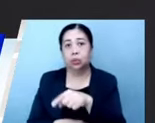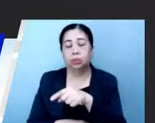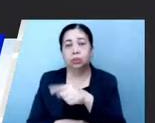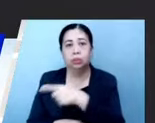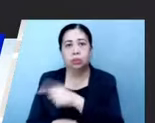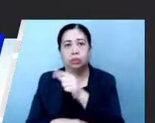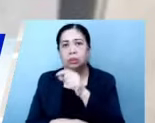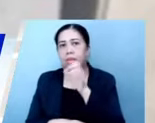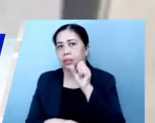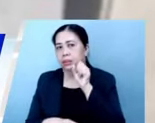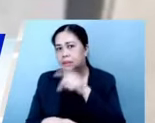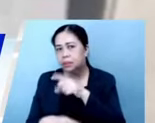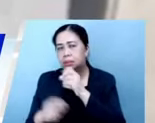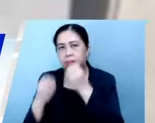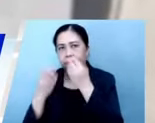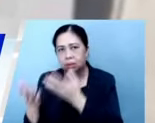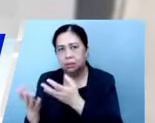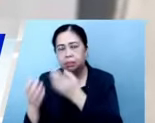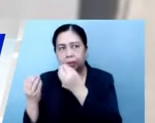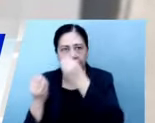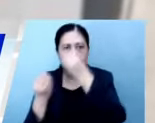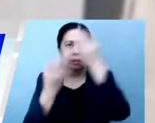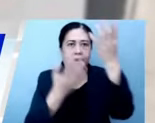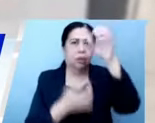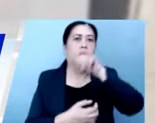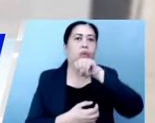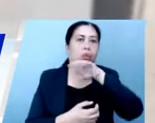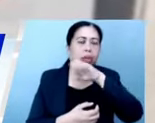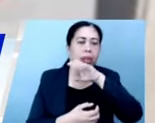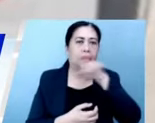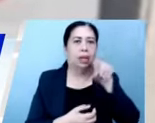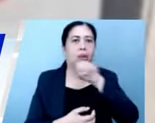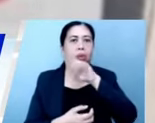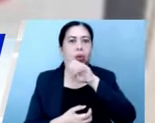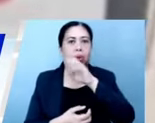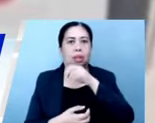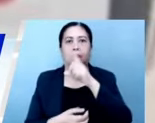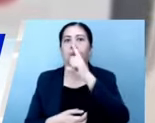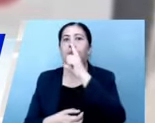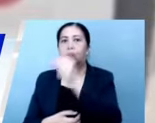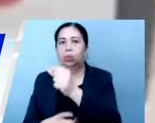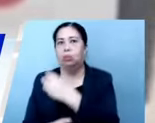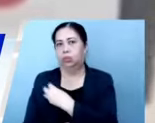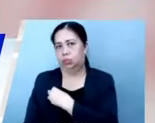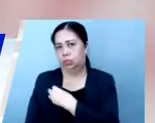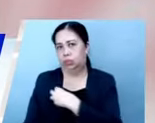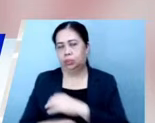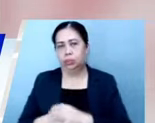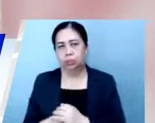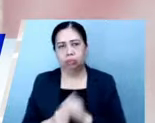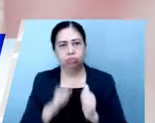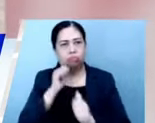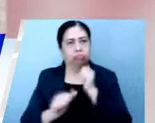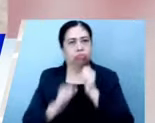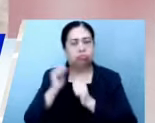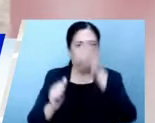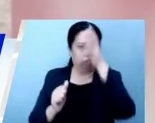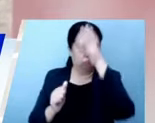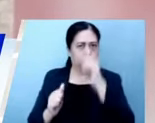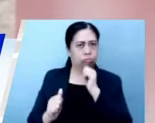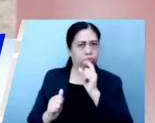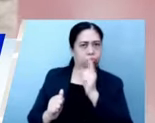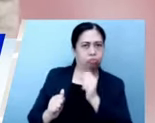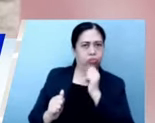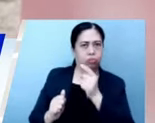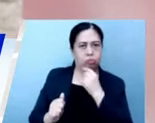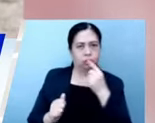na nagsabi naman sa kanilang lola. Ang kanilang lola nagsuplong sa mga otoridad. Itinanggi ng ama ng biktima ang krimen. Maharap